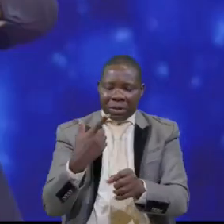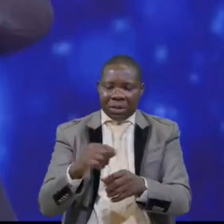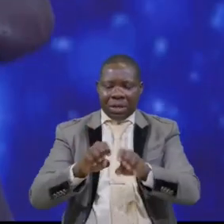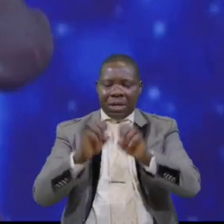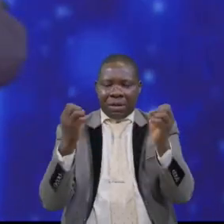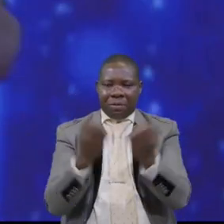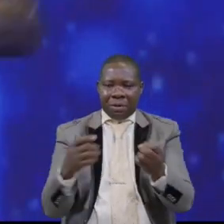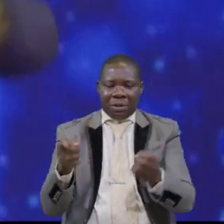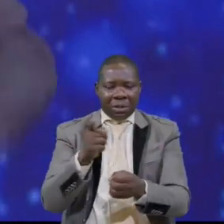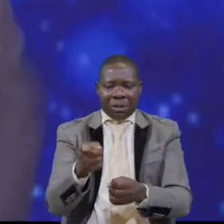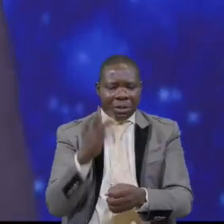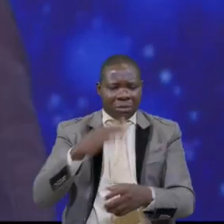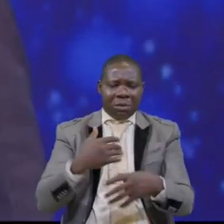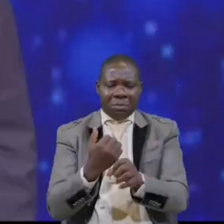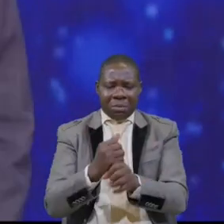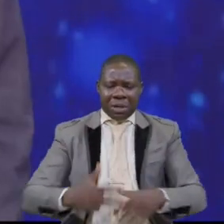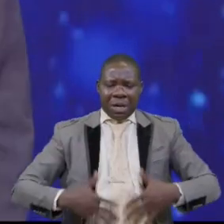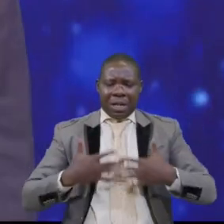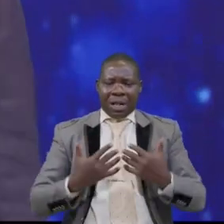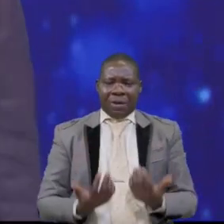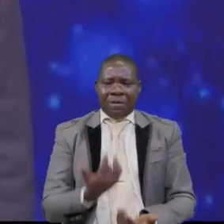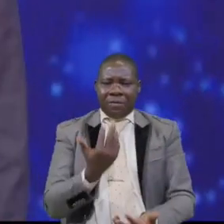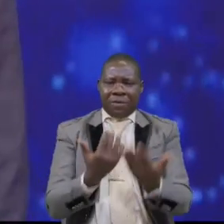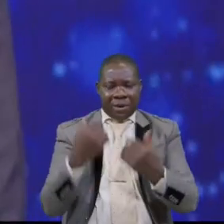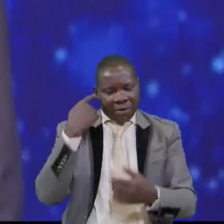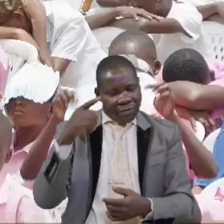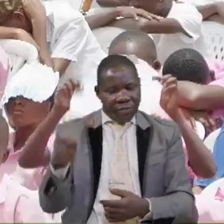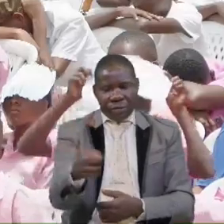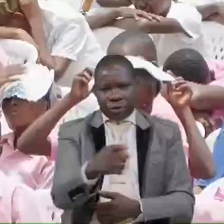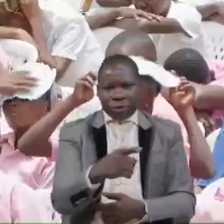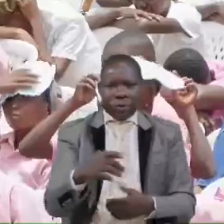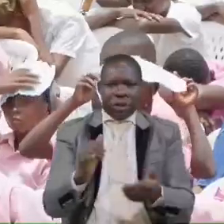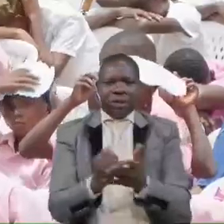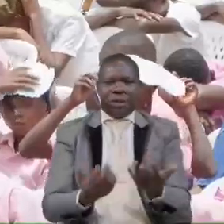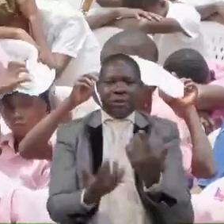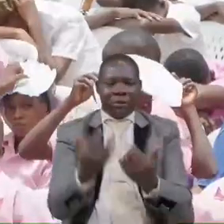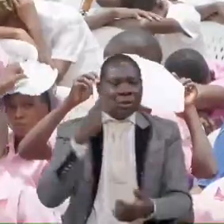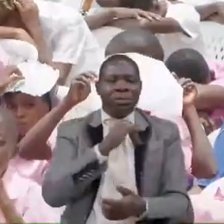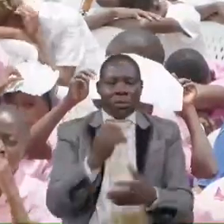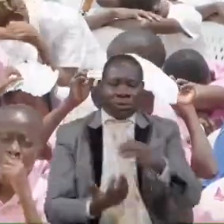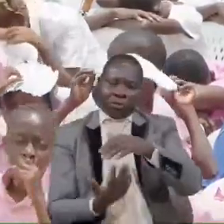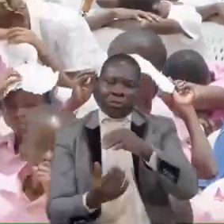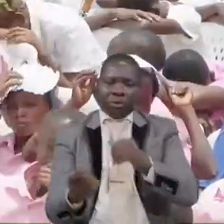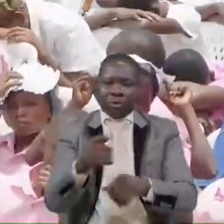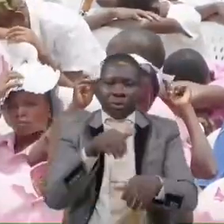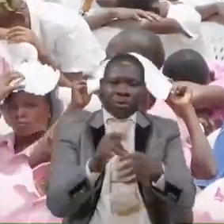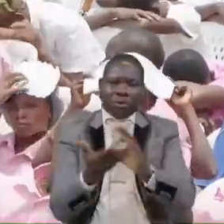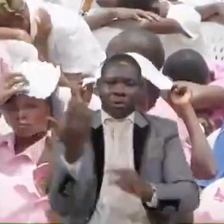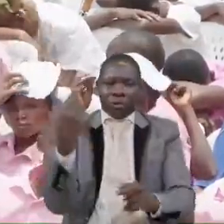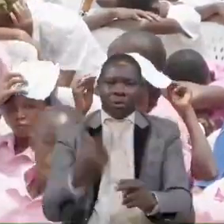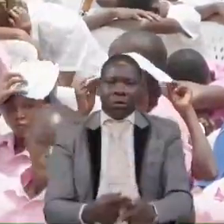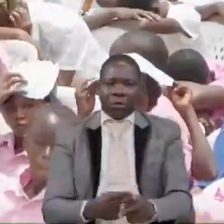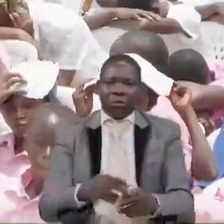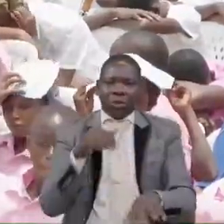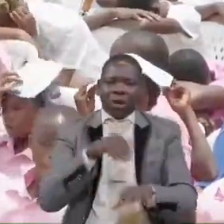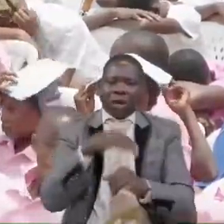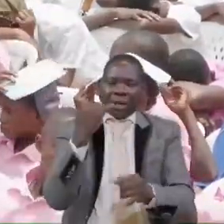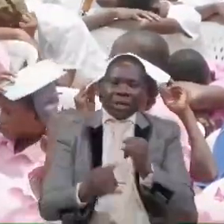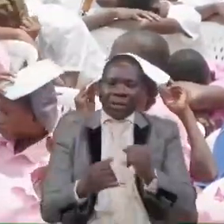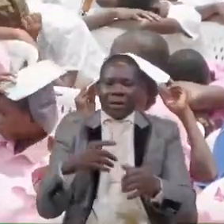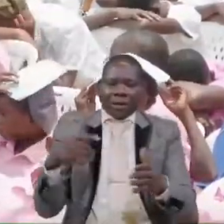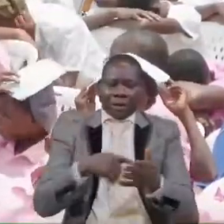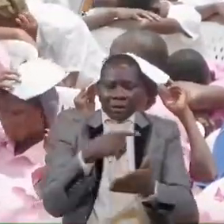te rendront la vie difficile pour toi. Le feu ne va pas te brûler. Finalement, Nebuchadnezzar